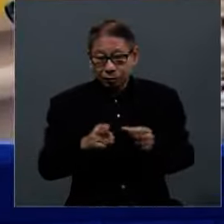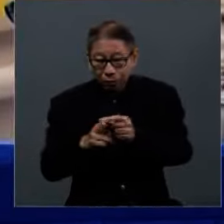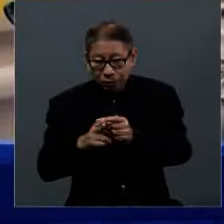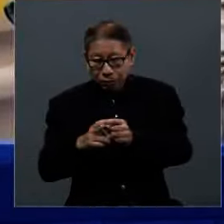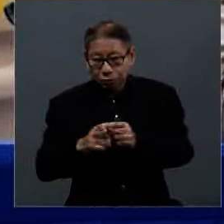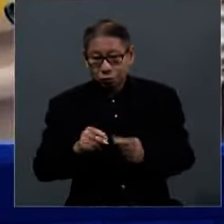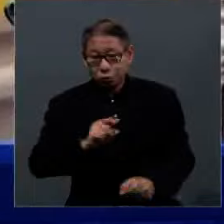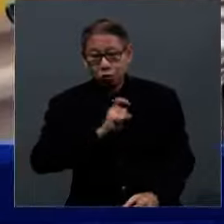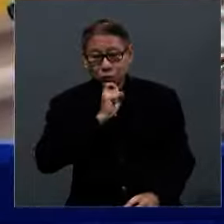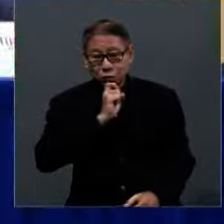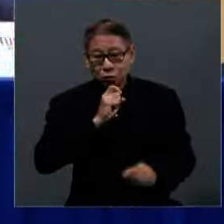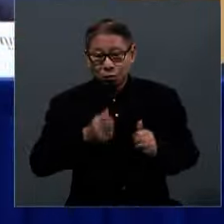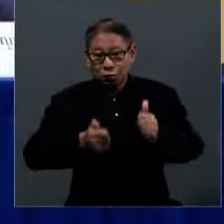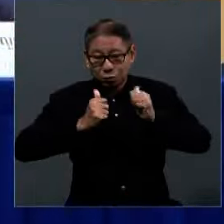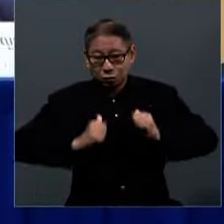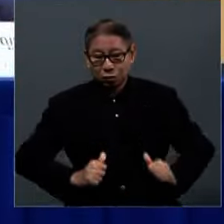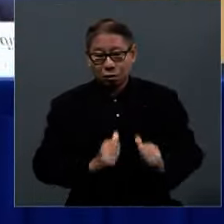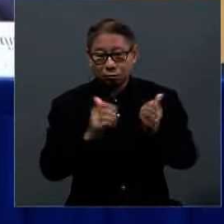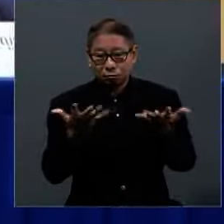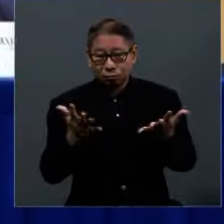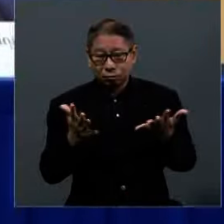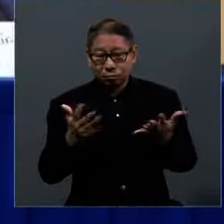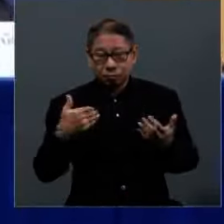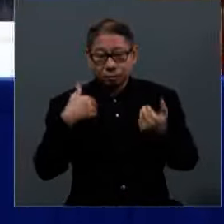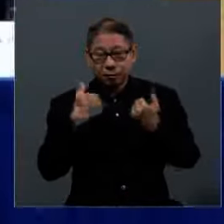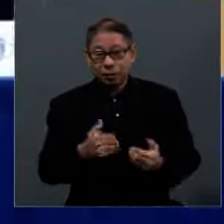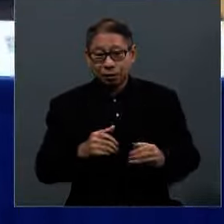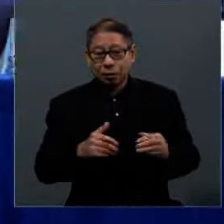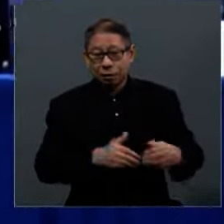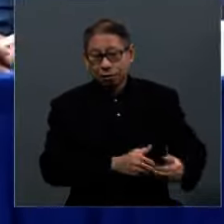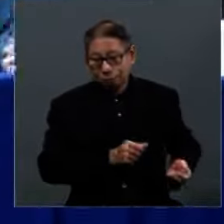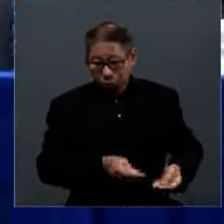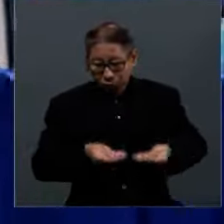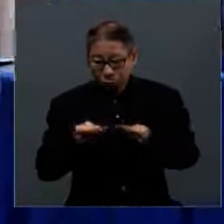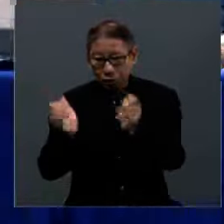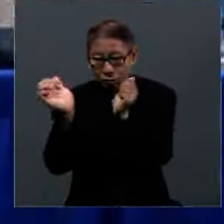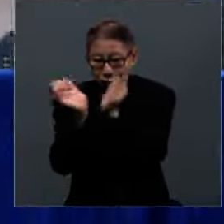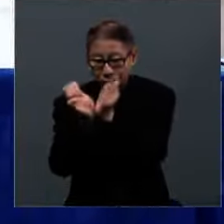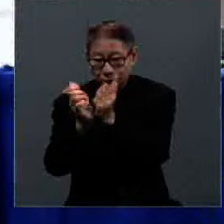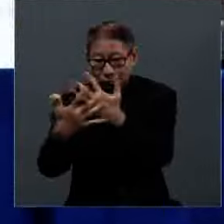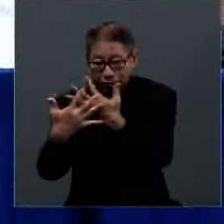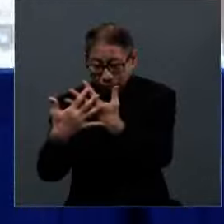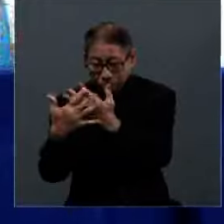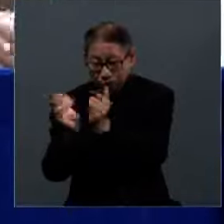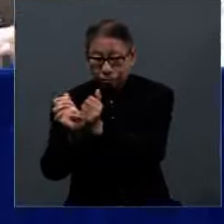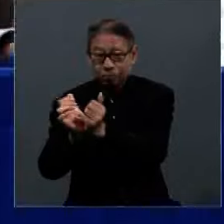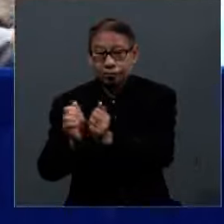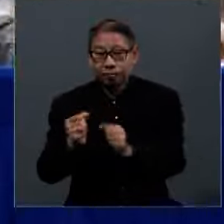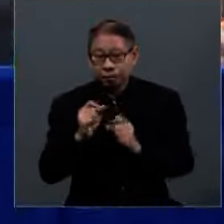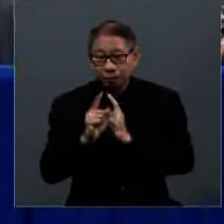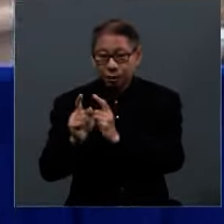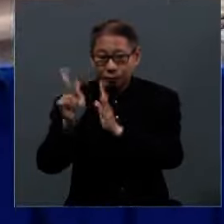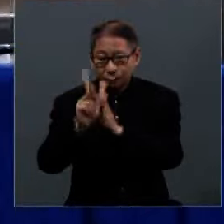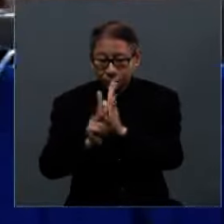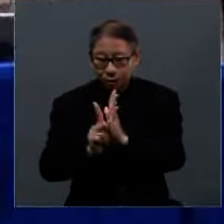ไว้ในครอบครองโดยไม่ได้รับอนุญาตและนำผู้ต้องหาทั้งหมดพร้อมกับของกลางนะครับส่งพนักงานสอบสวนดำเนินคดีตามกฎหมายครับต่าง